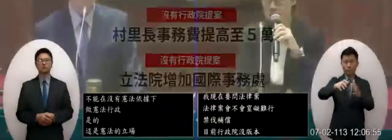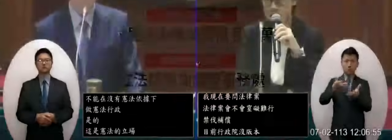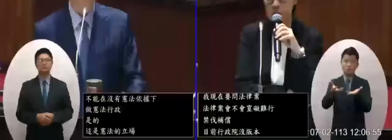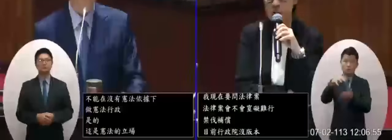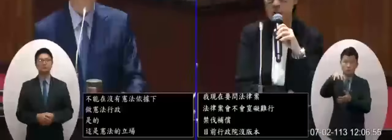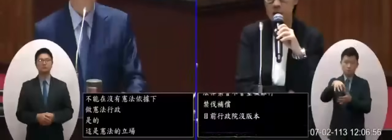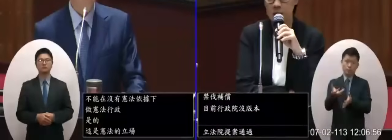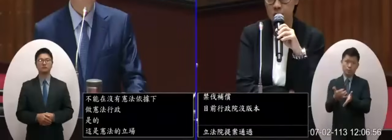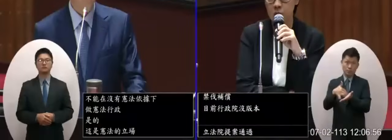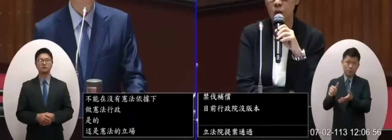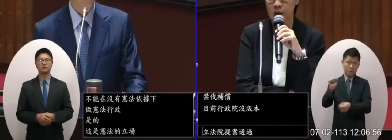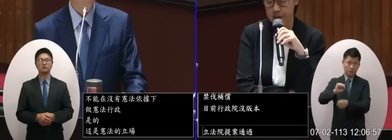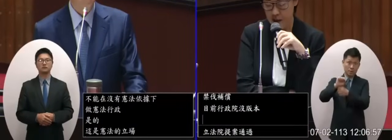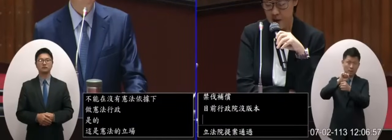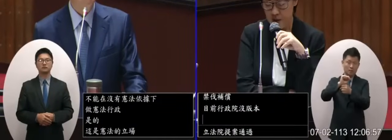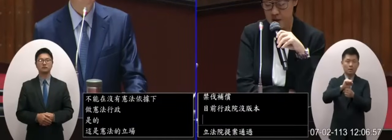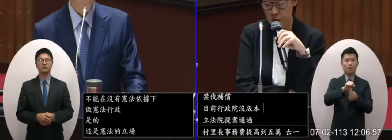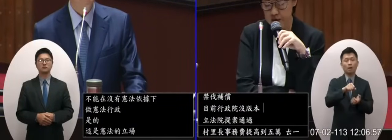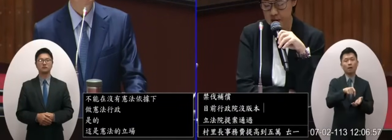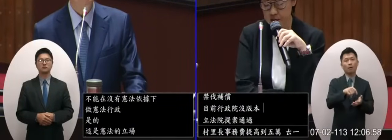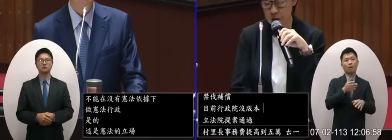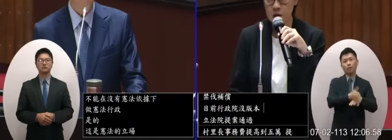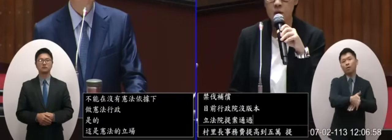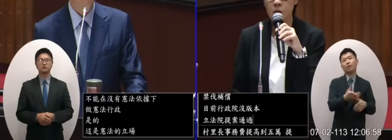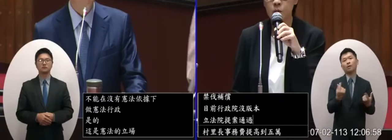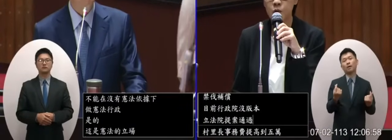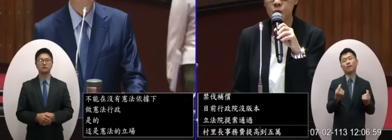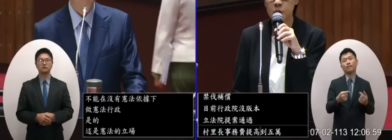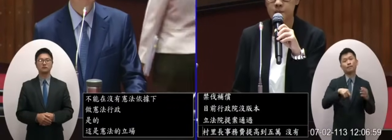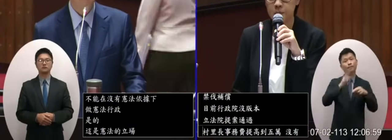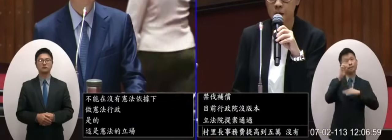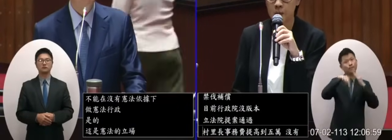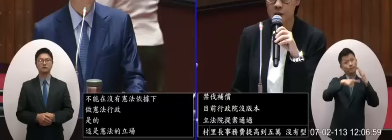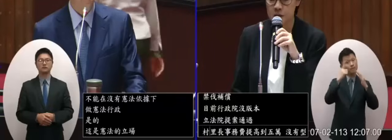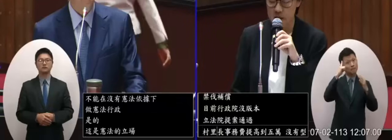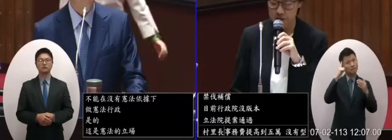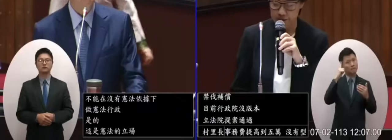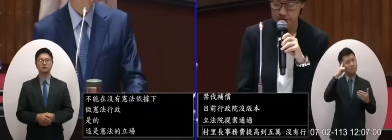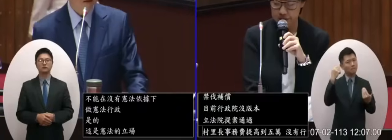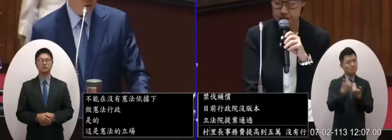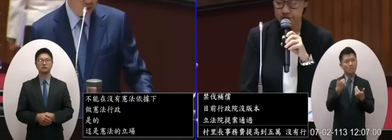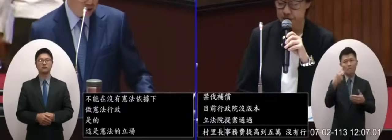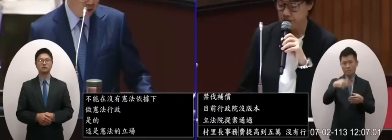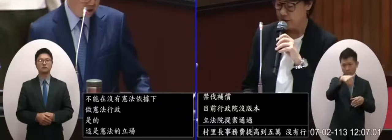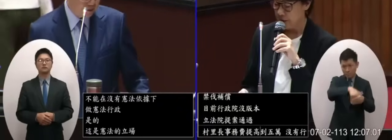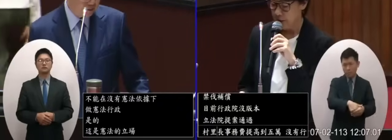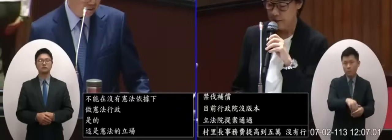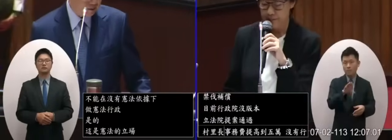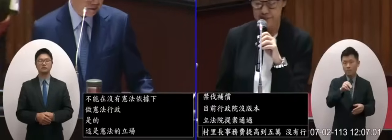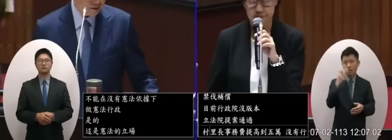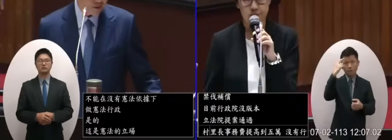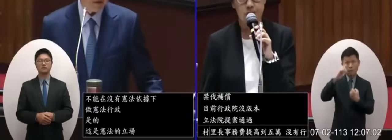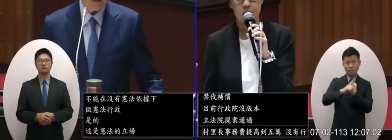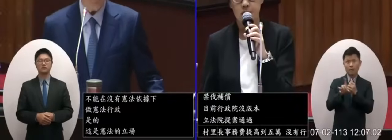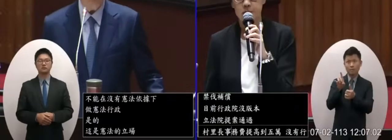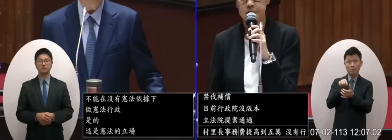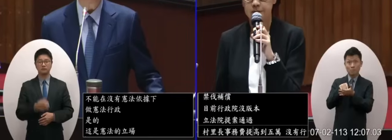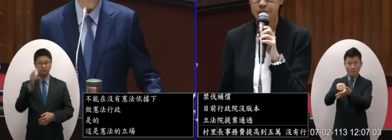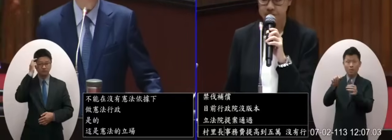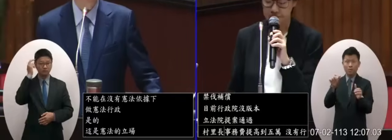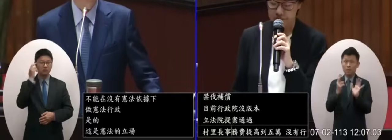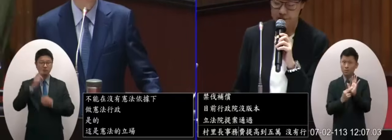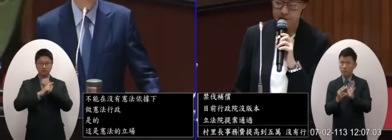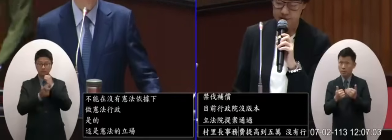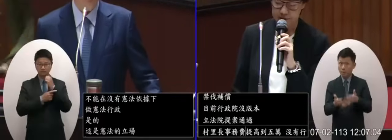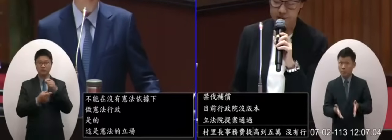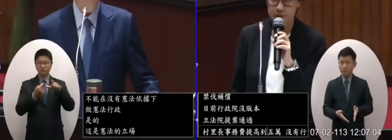算，没有行政院提案通过了，请问行政院有没有复议，要不要释宪？ 我们经过跟宪法公法